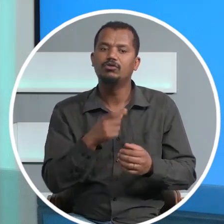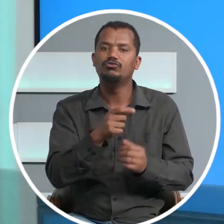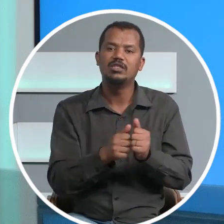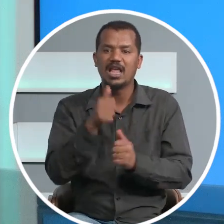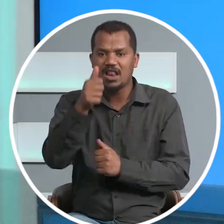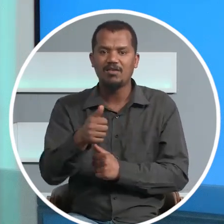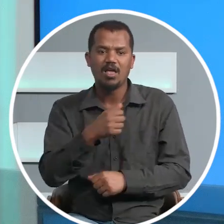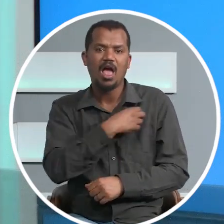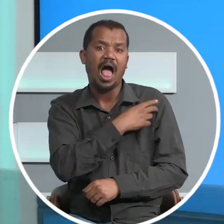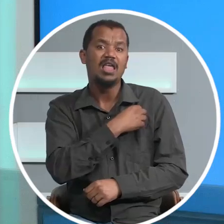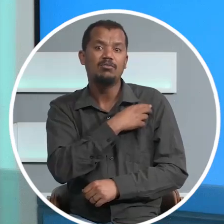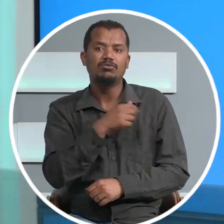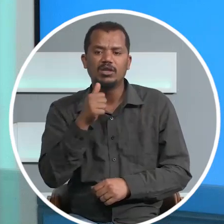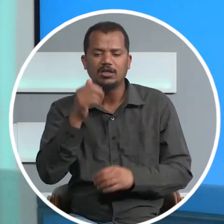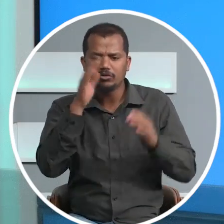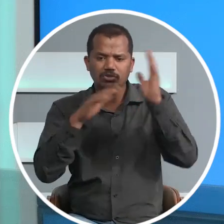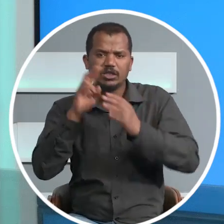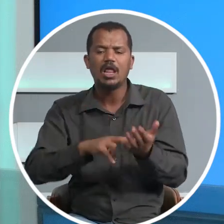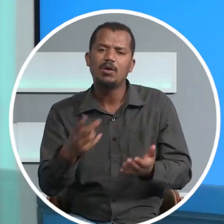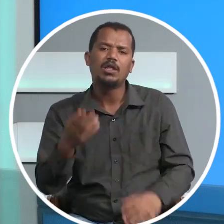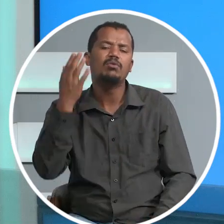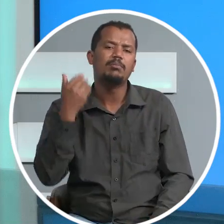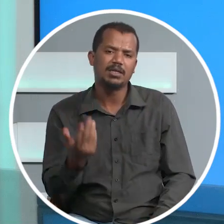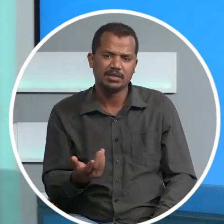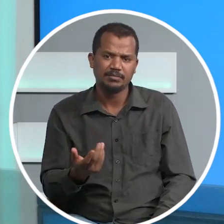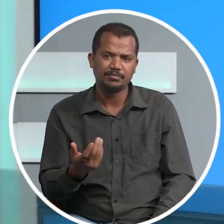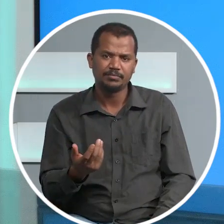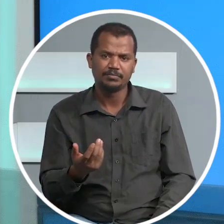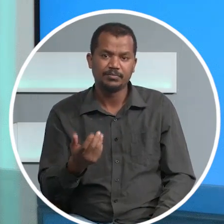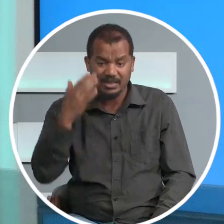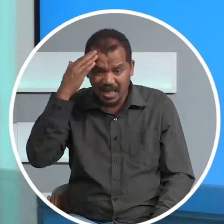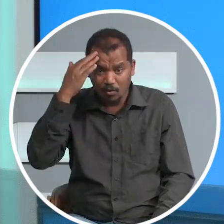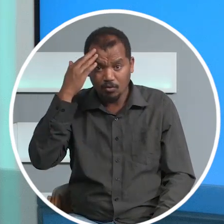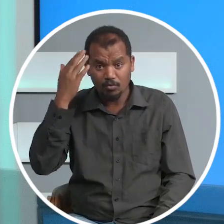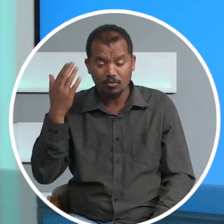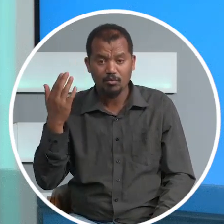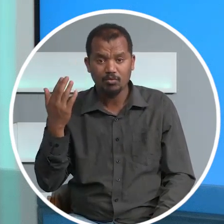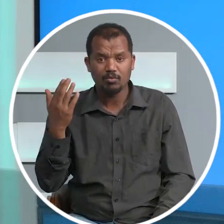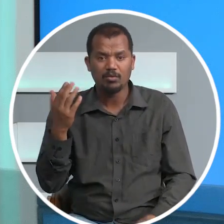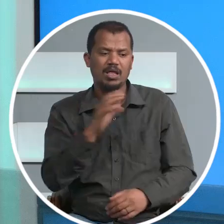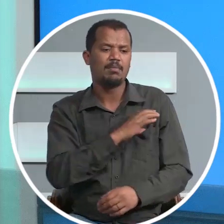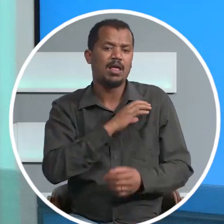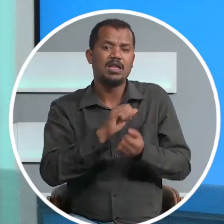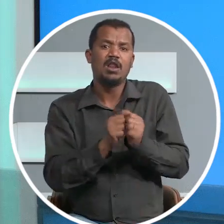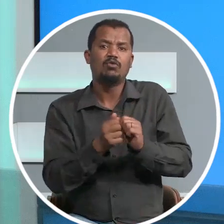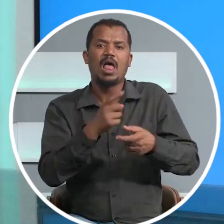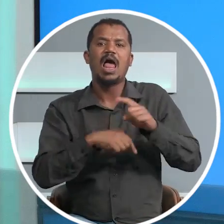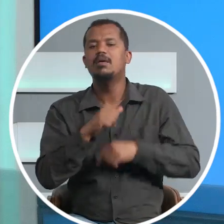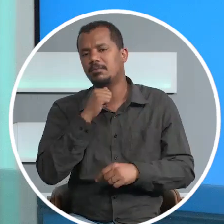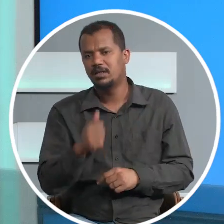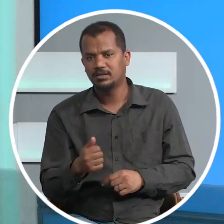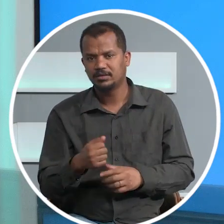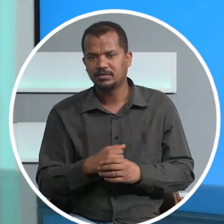እሱን ያለፉ ኢቭን ሐኪሞች ሳይቀሩ ችግር ላይ ወድቆ ነበር በቃ ያወቁ በቃ ያን የባህሪ ለውጥ